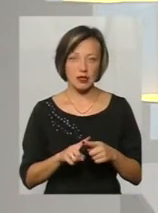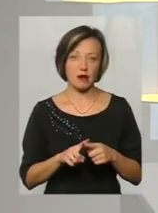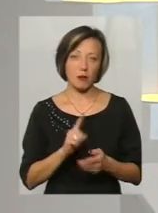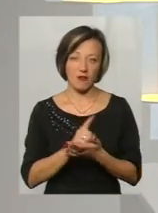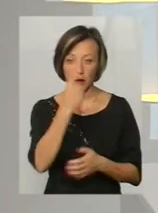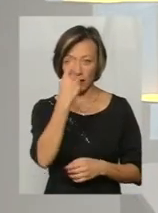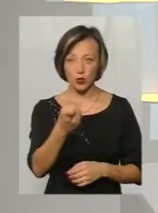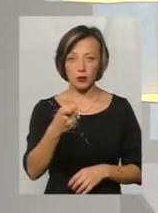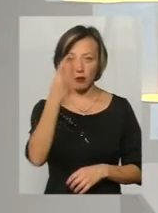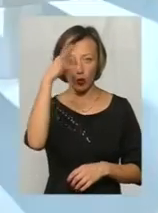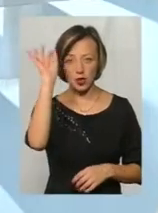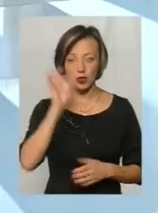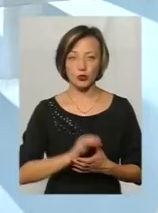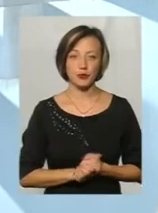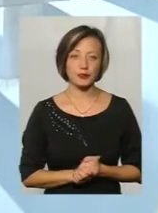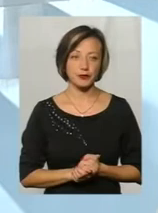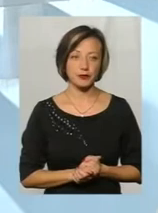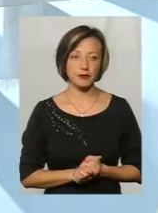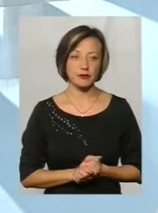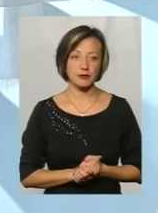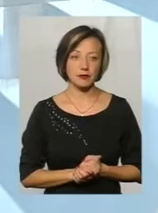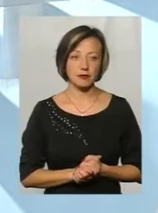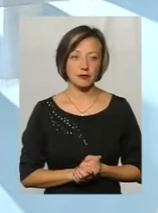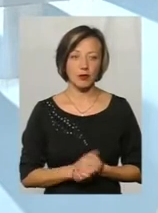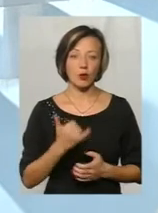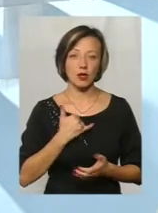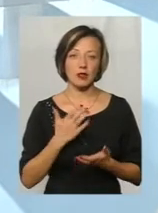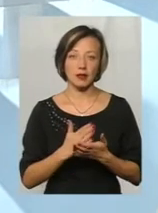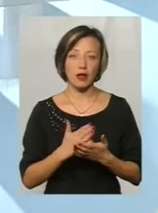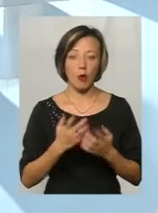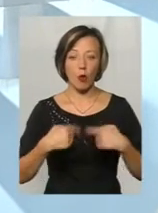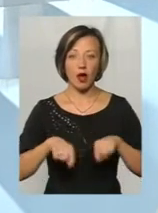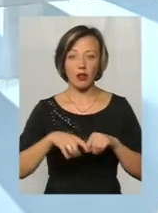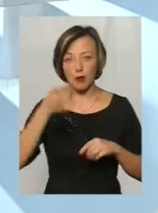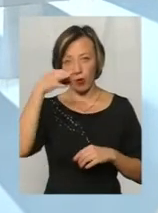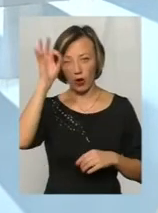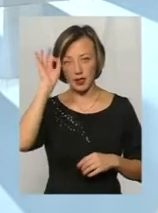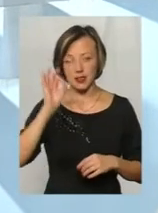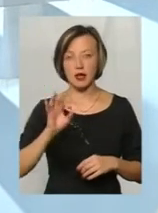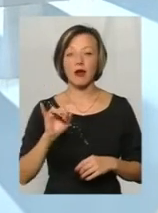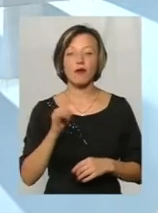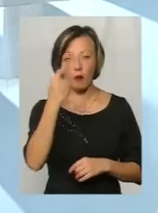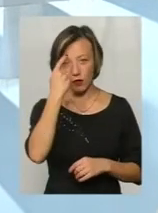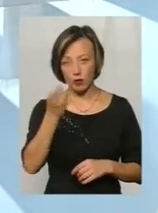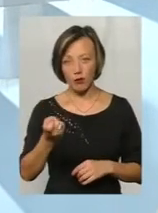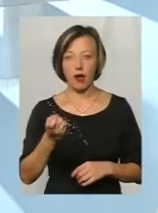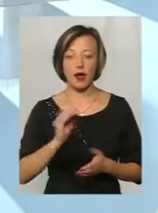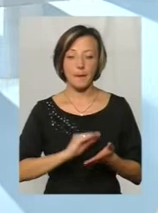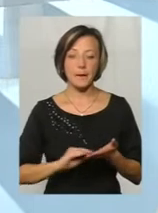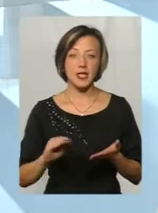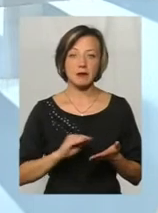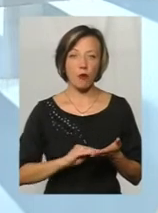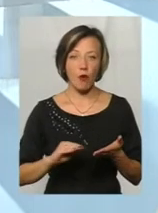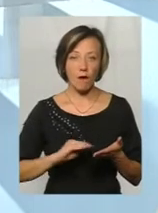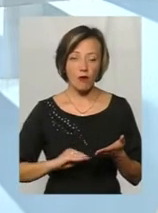повинна повідомити правоохоронні органи. В даному випадку правоохоронним органом це є нас органи поліції. Вона повідомляє письмово,